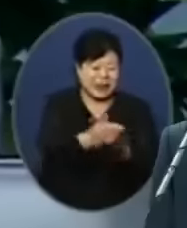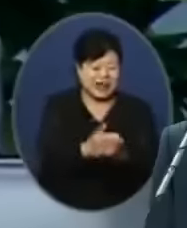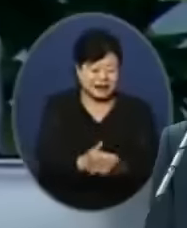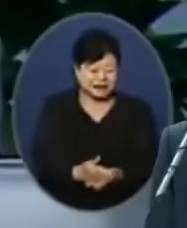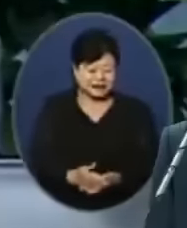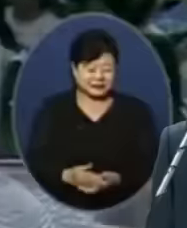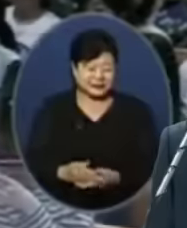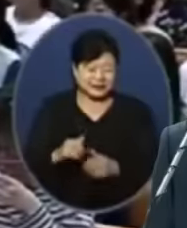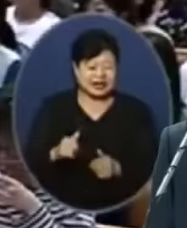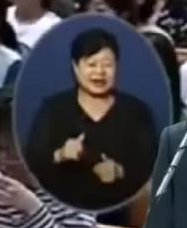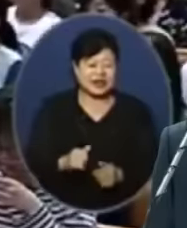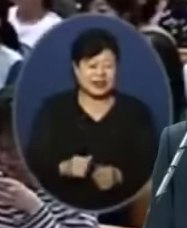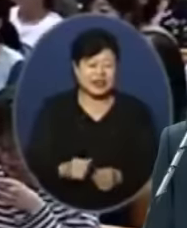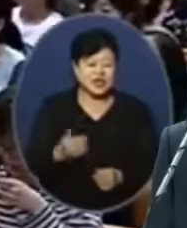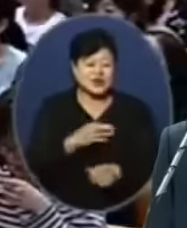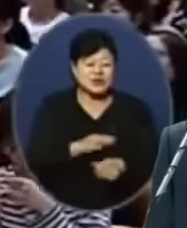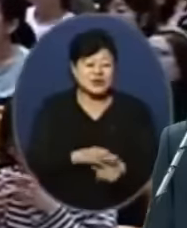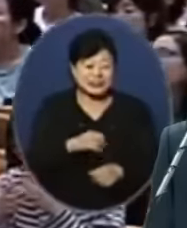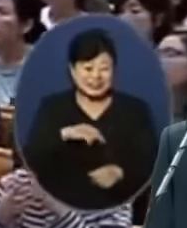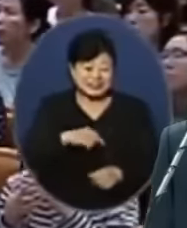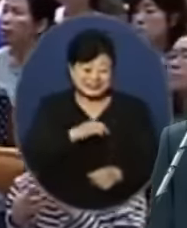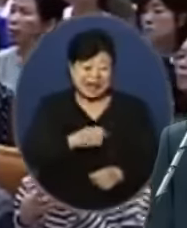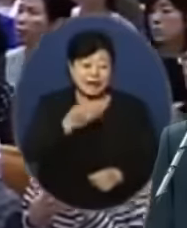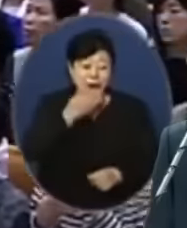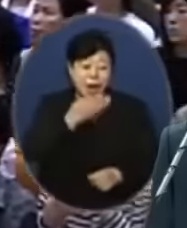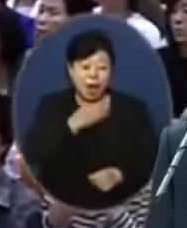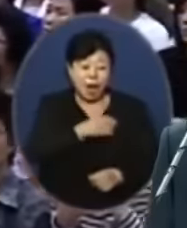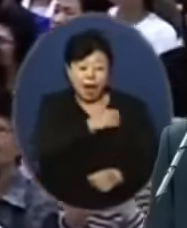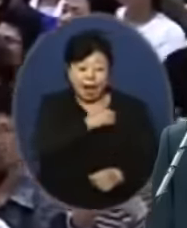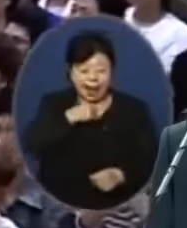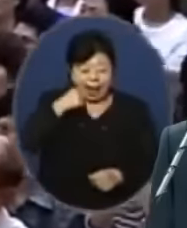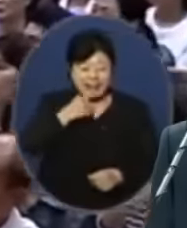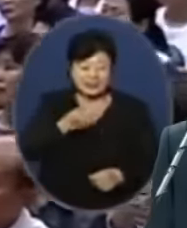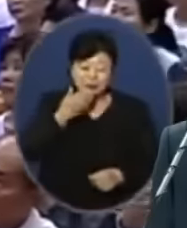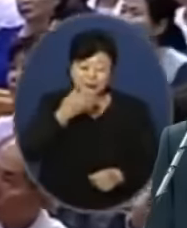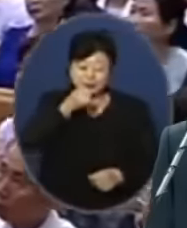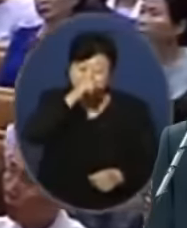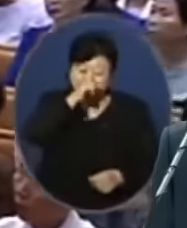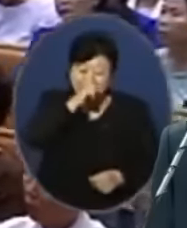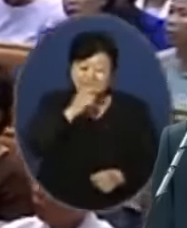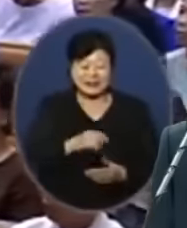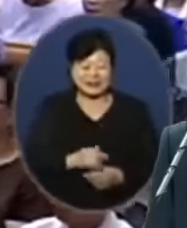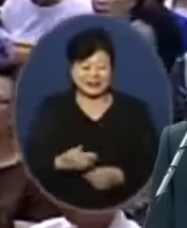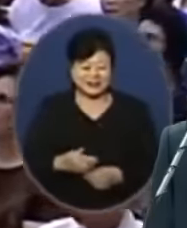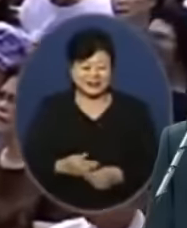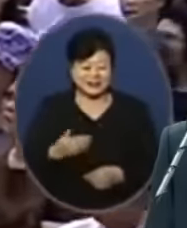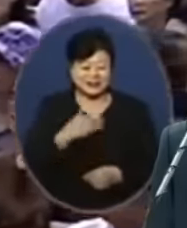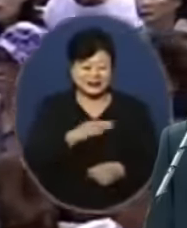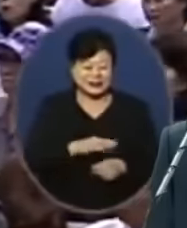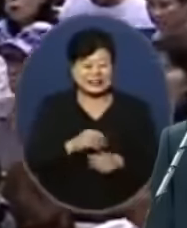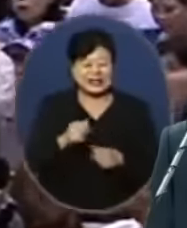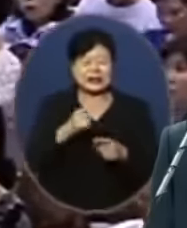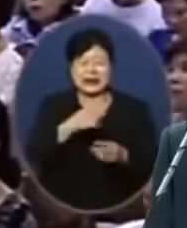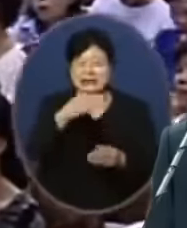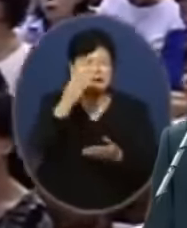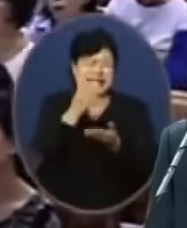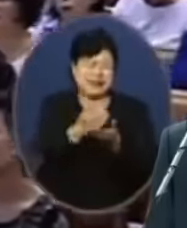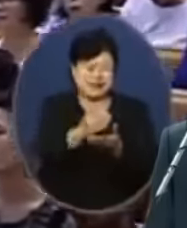자아가 잘 먹고 잘 입고 즐길 시간인데 육체를 따라 즐기지 뭘